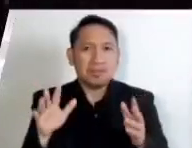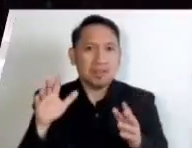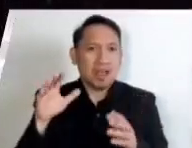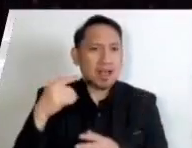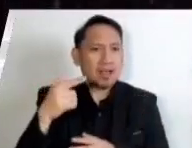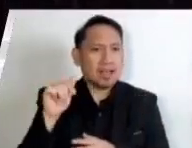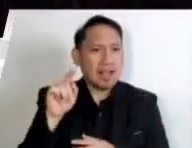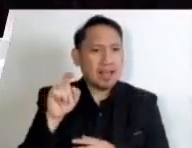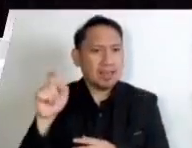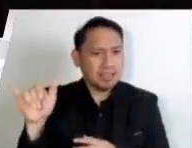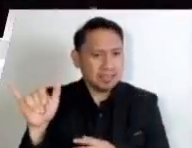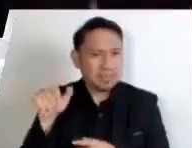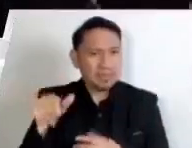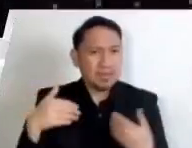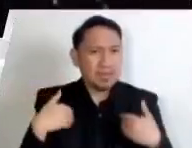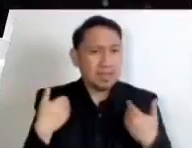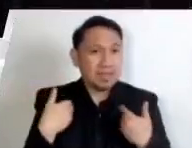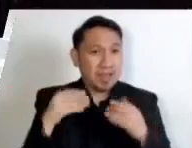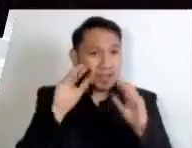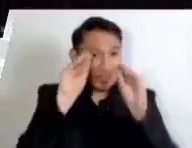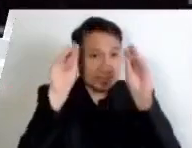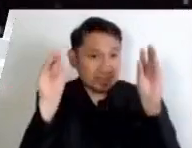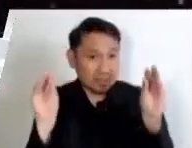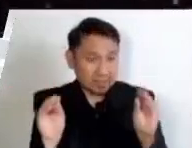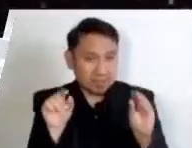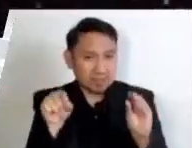young stars sa Milky Way Galaxy na may edad na